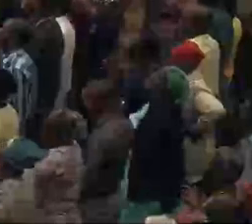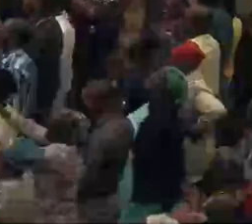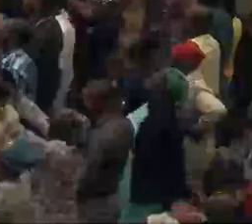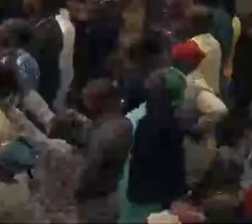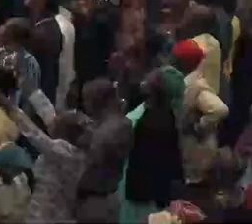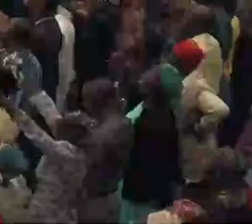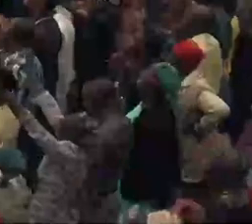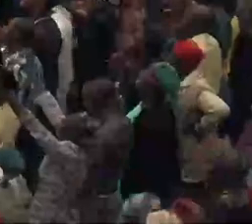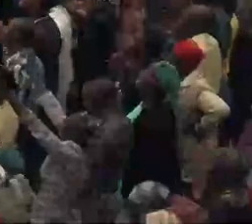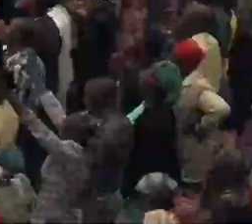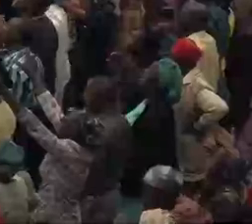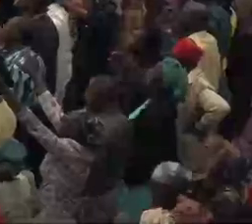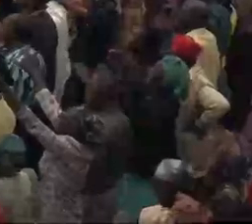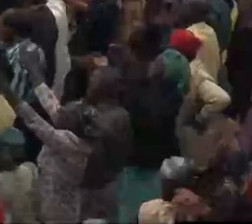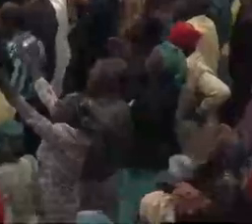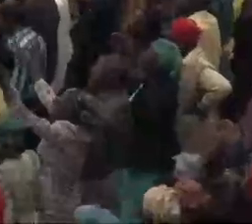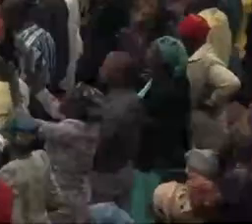vous arriver.